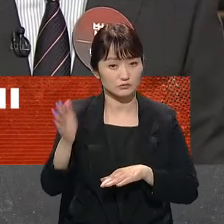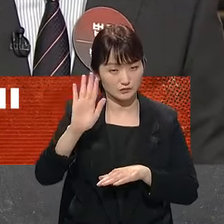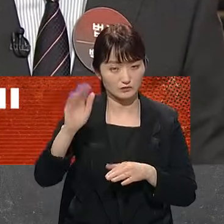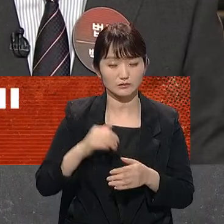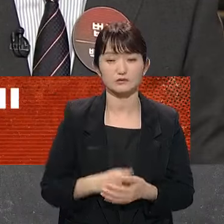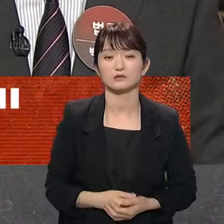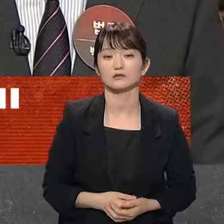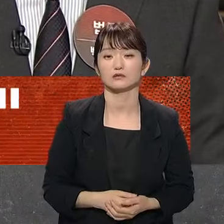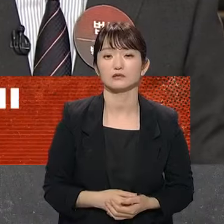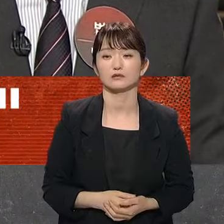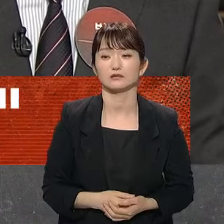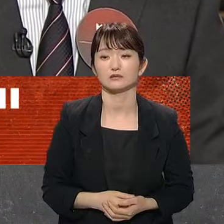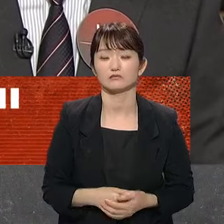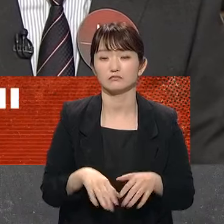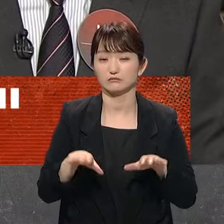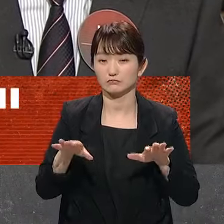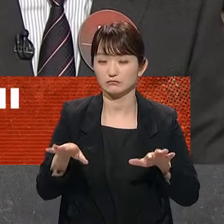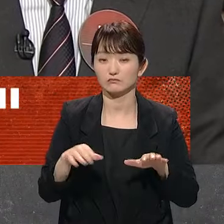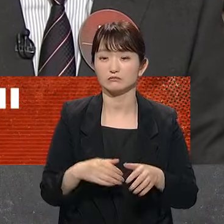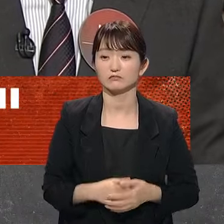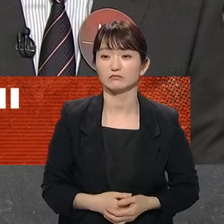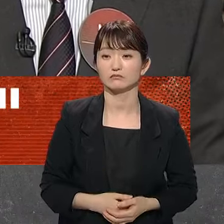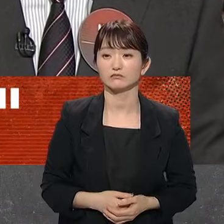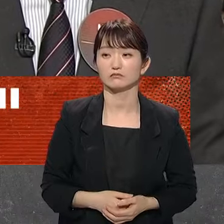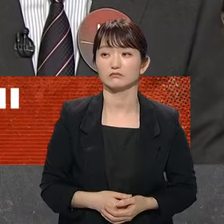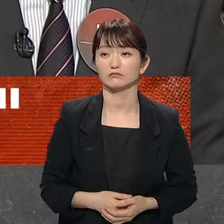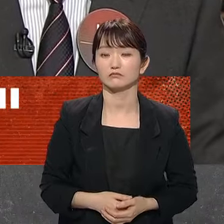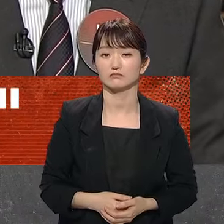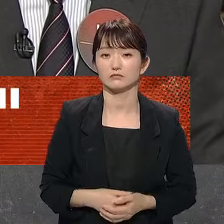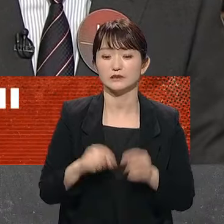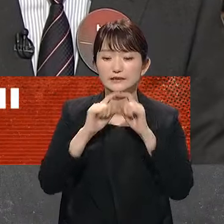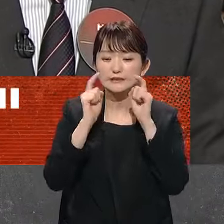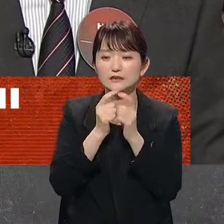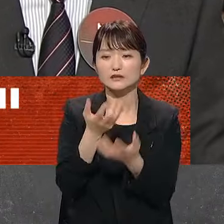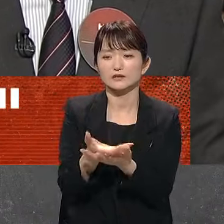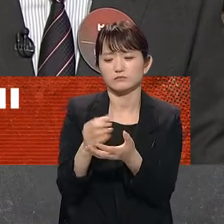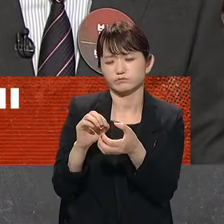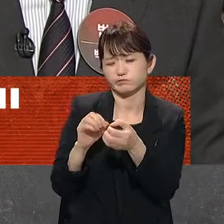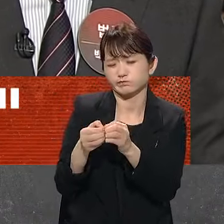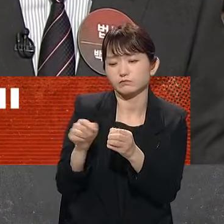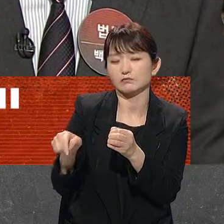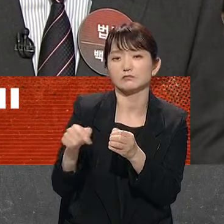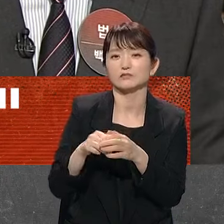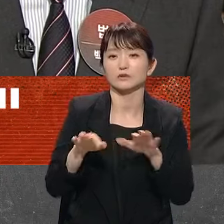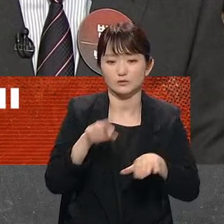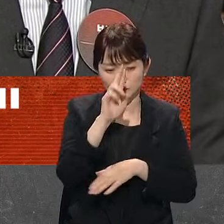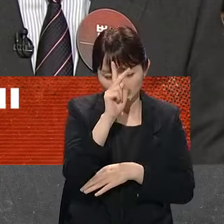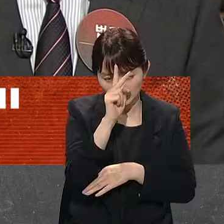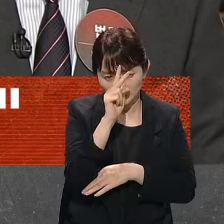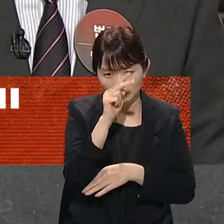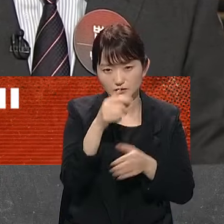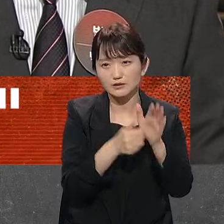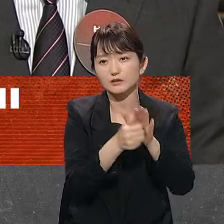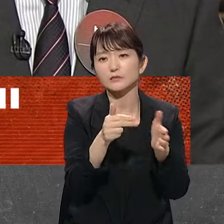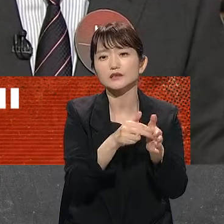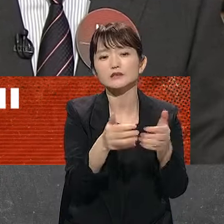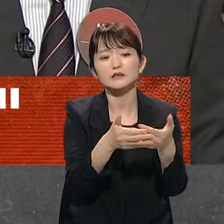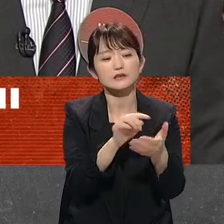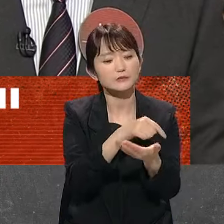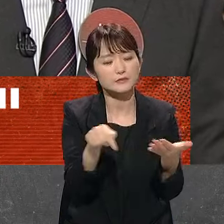확인한 거고 아 이번에 사실 문제가 된이 사문서 위조 같은 경우도 오늘 다행히 뭐 박세리 희망재단에 피해는 없다고